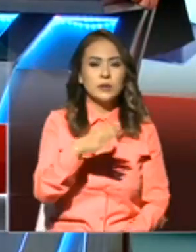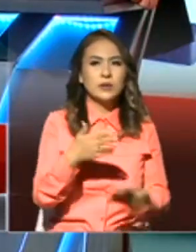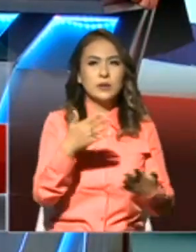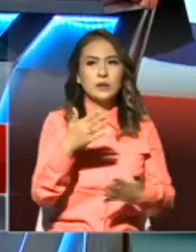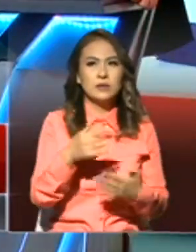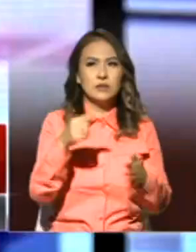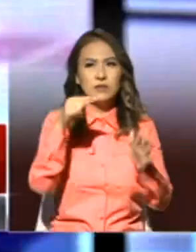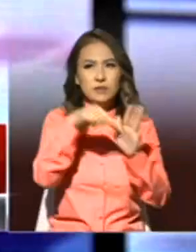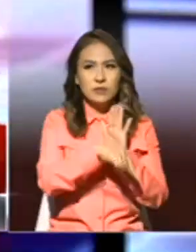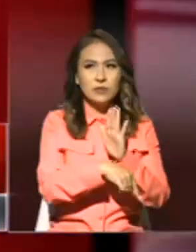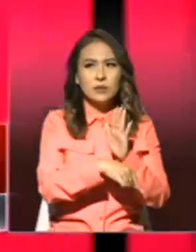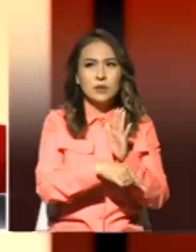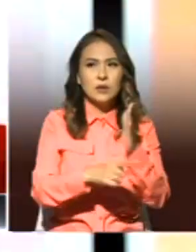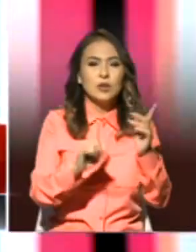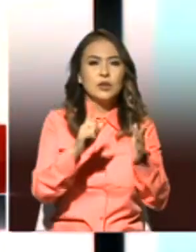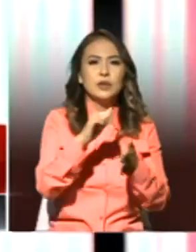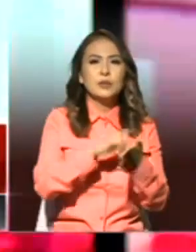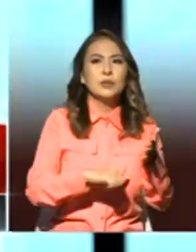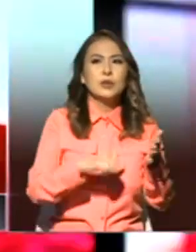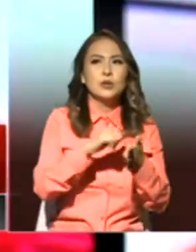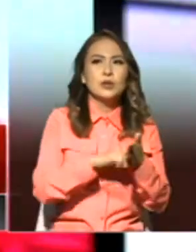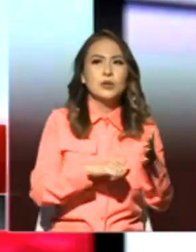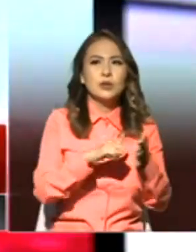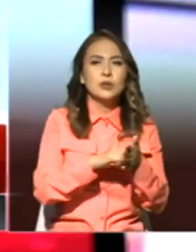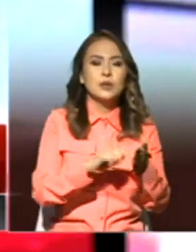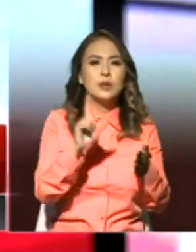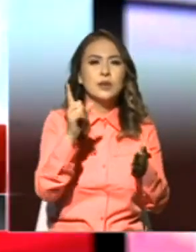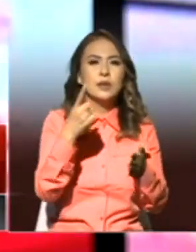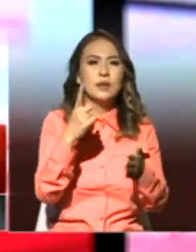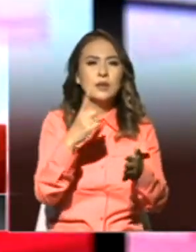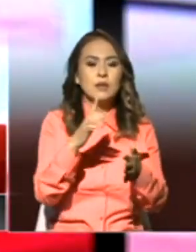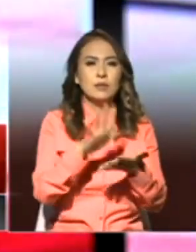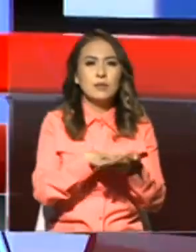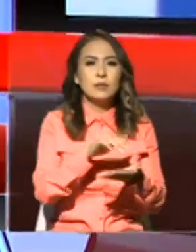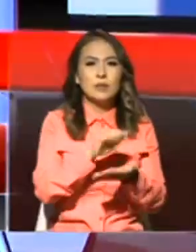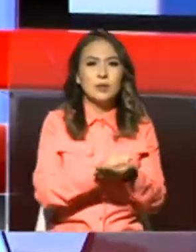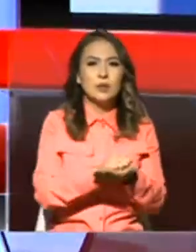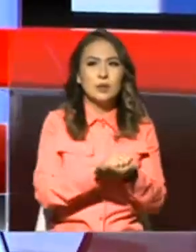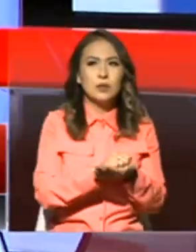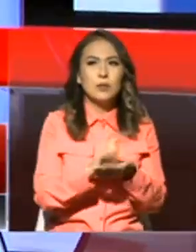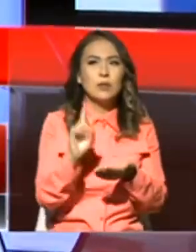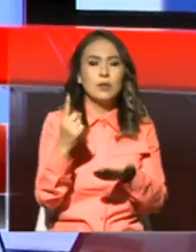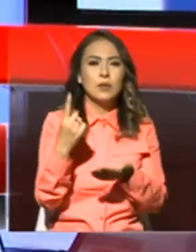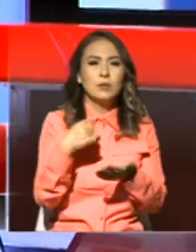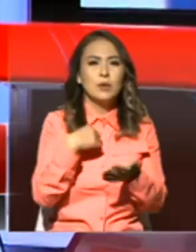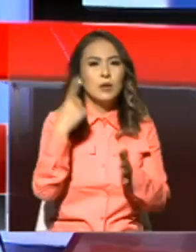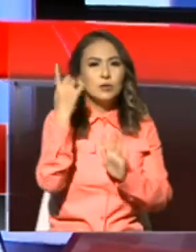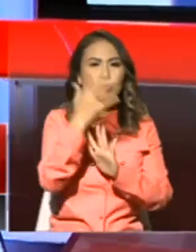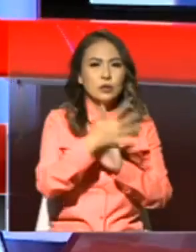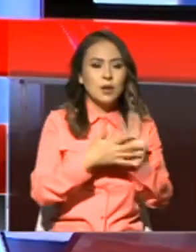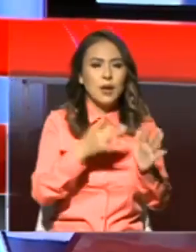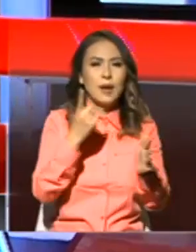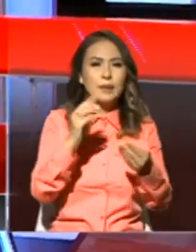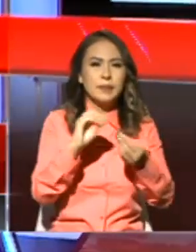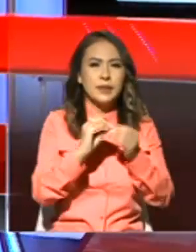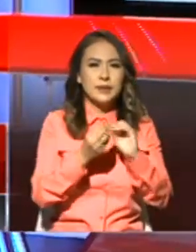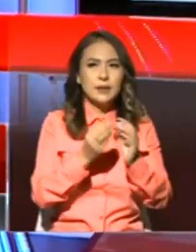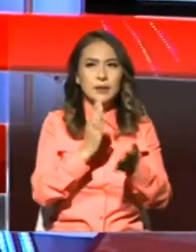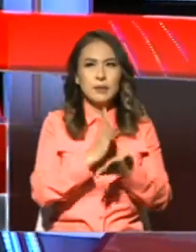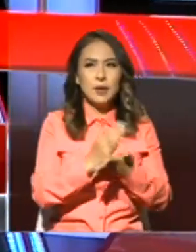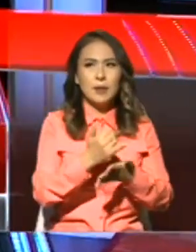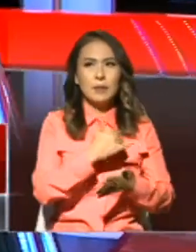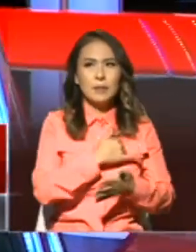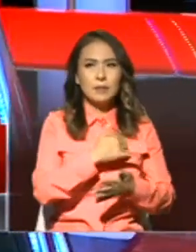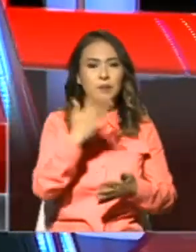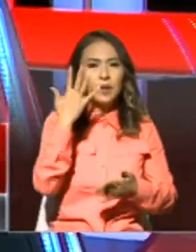үңілейікші тамырына, не себептен олай болып жатыр? Неге бұндай жағдайларға алып келді? Неге? Бірақ мен түсінем, бір мәселе бар. Бізде бэби